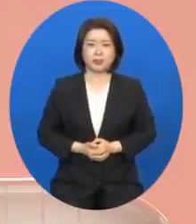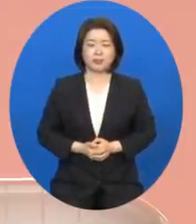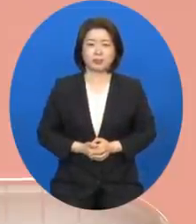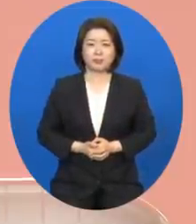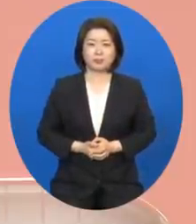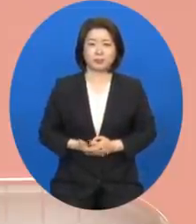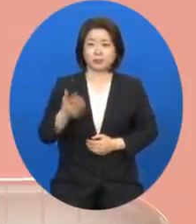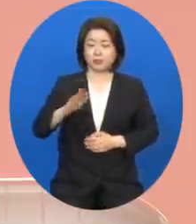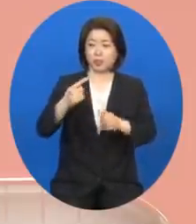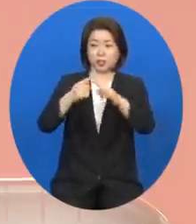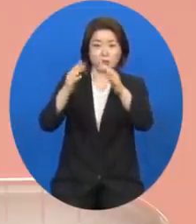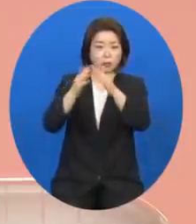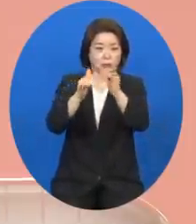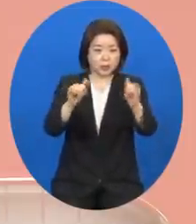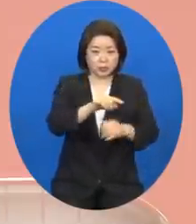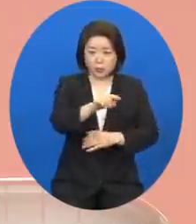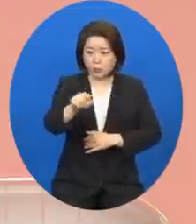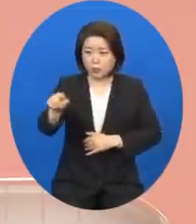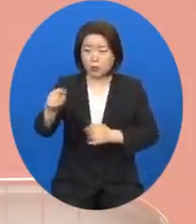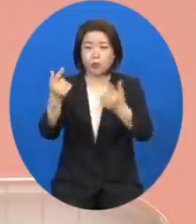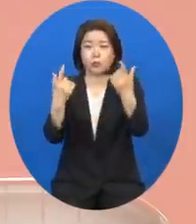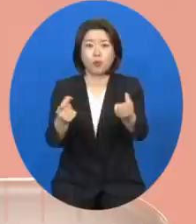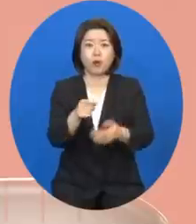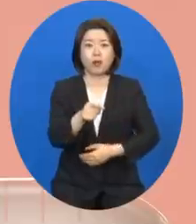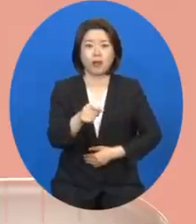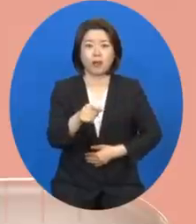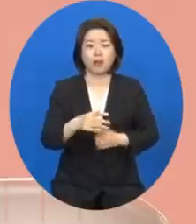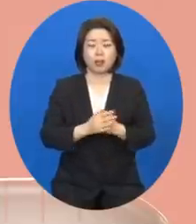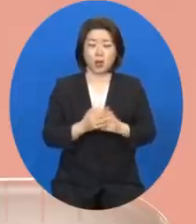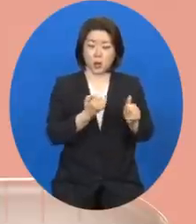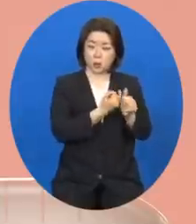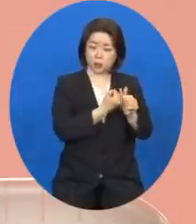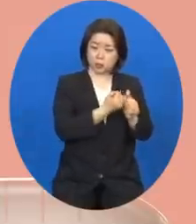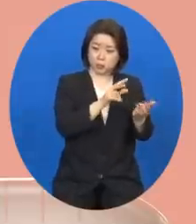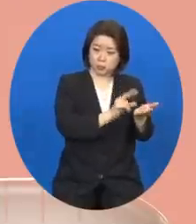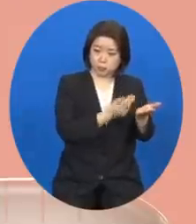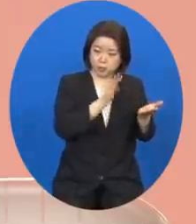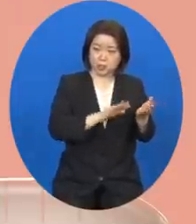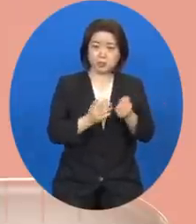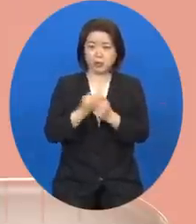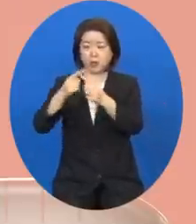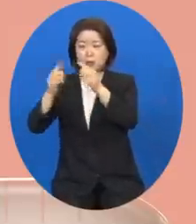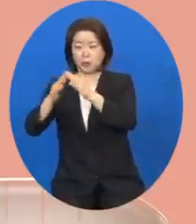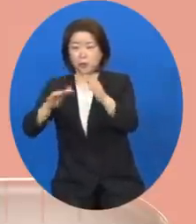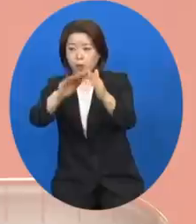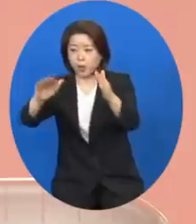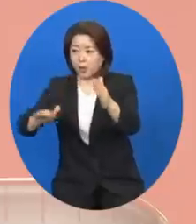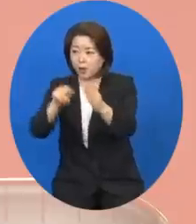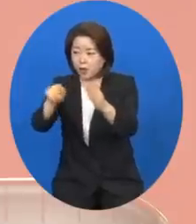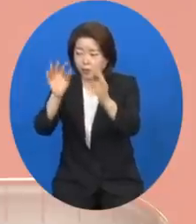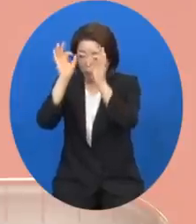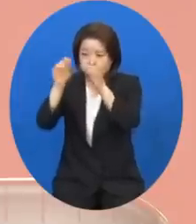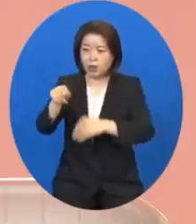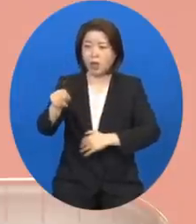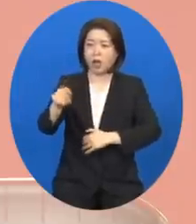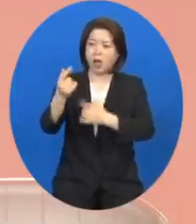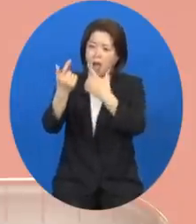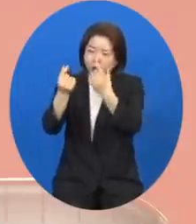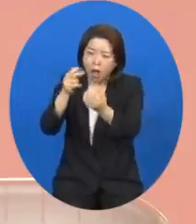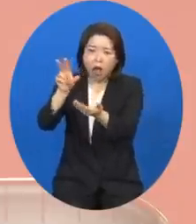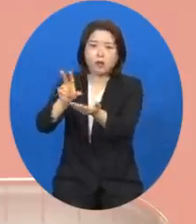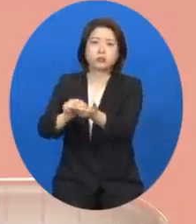어려움이었습니다. 교인들도 그렇더라고요. 저희 부부도 문제지만 교인들의 가정에 심각한 문제가 있더라고요.